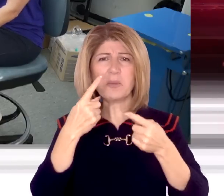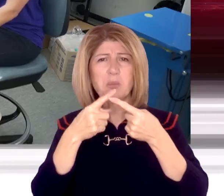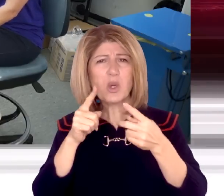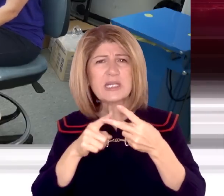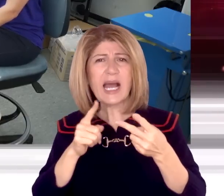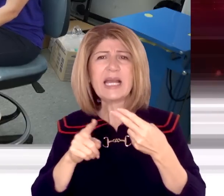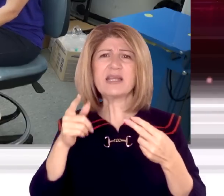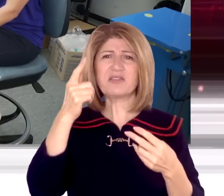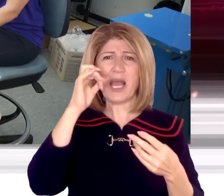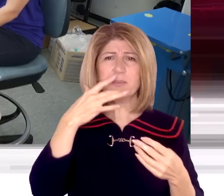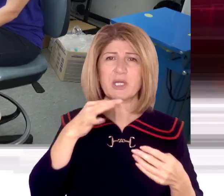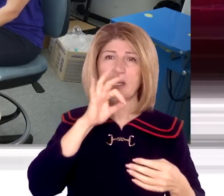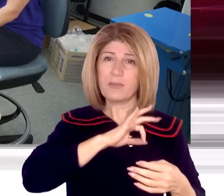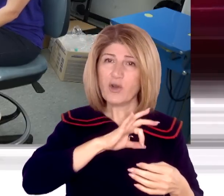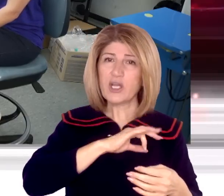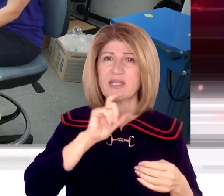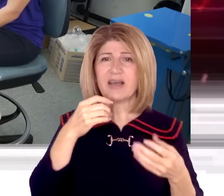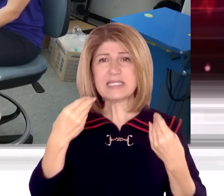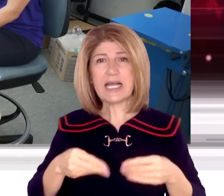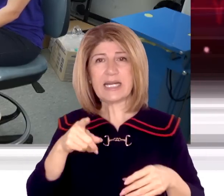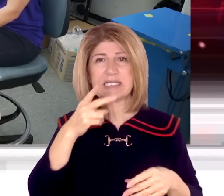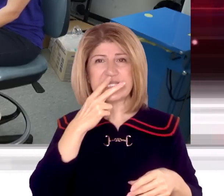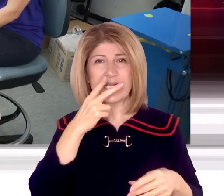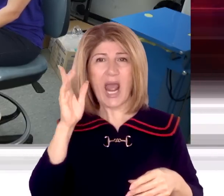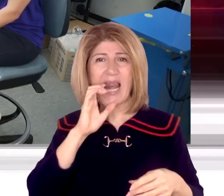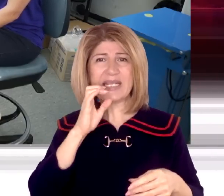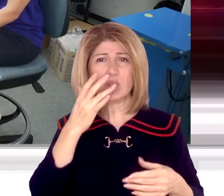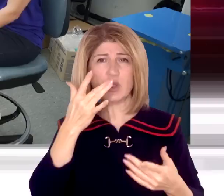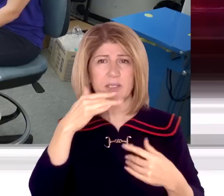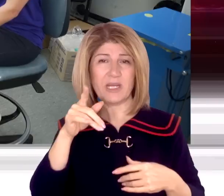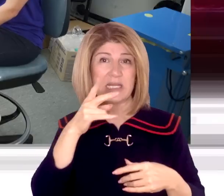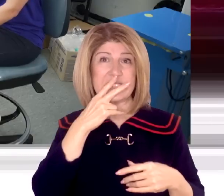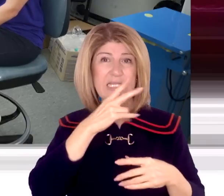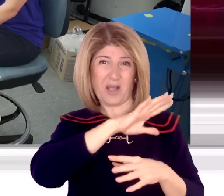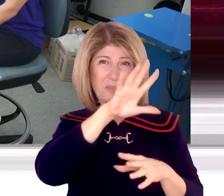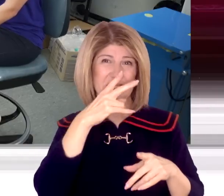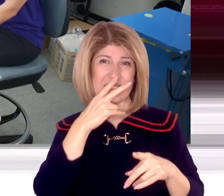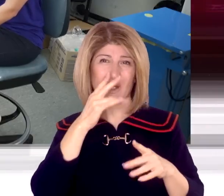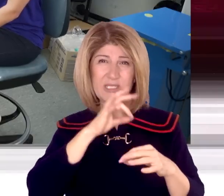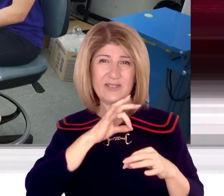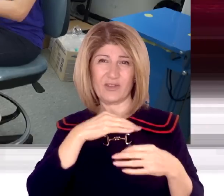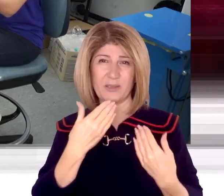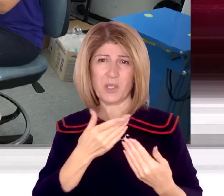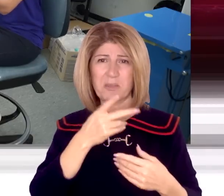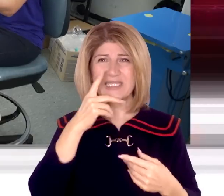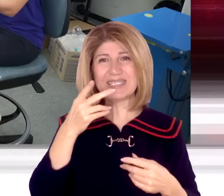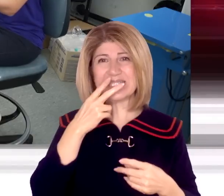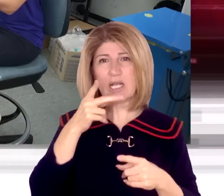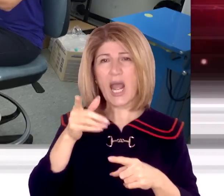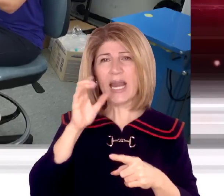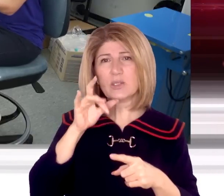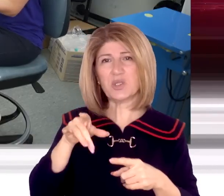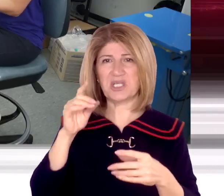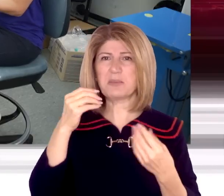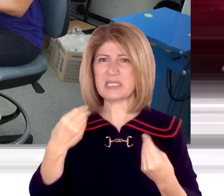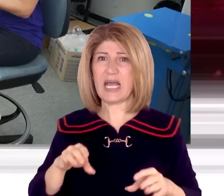چرا اینقدر اخبار ضد و نقیض در مورد مضرات و فواید سیگار الکترونیکی میشنویم؟ حتی بعضی از سیگاری ها فکر میکنن